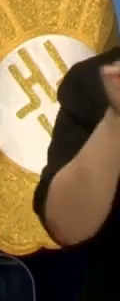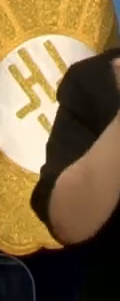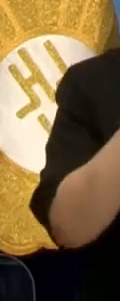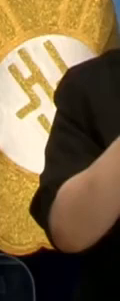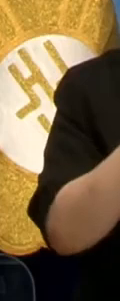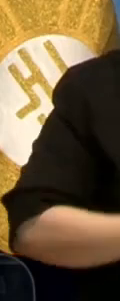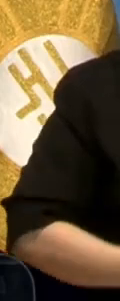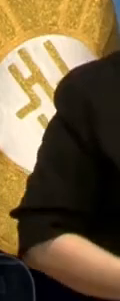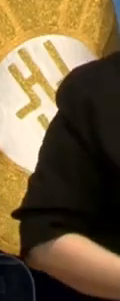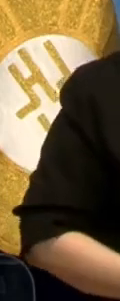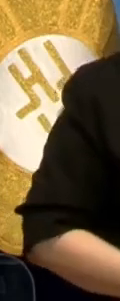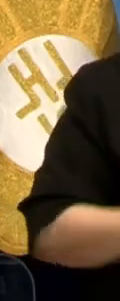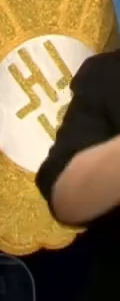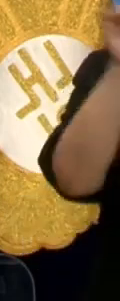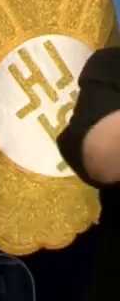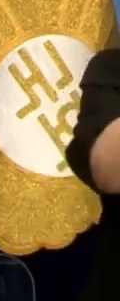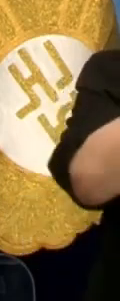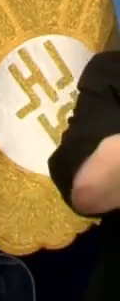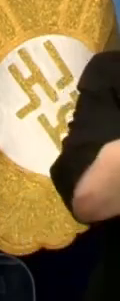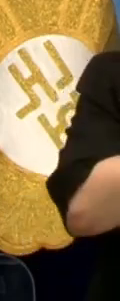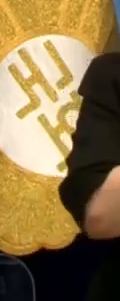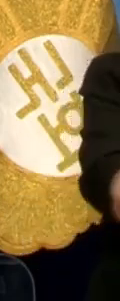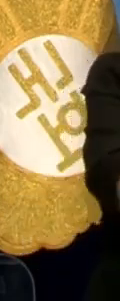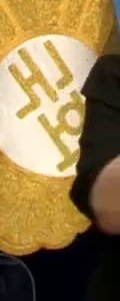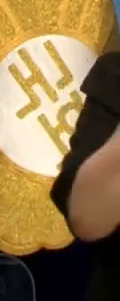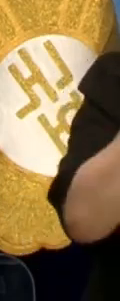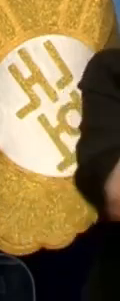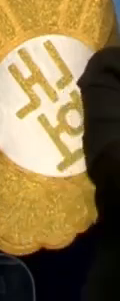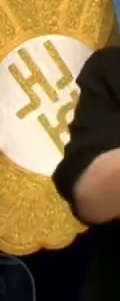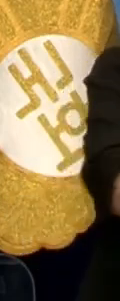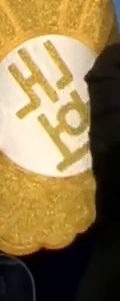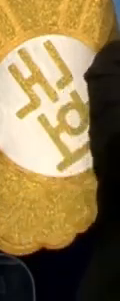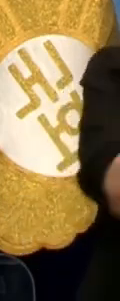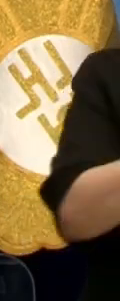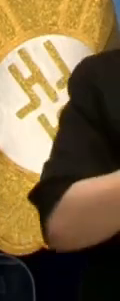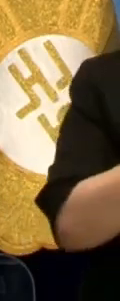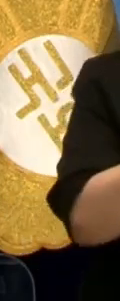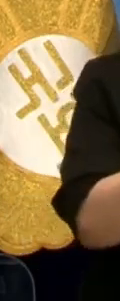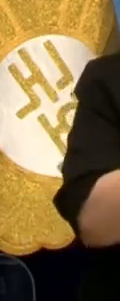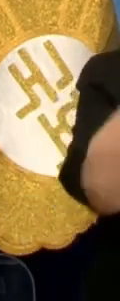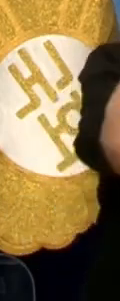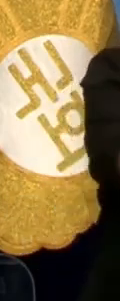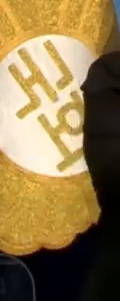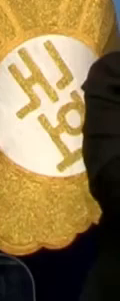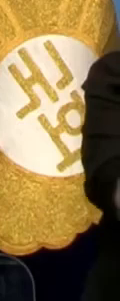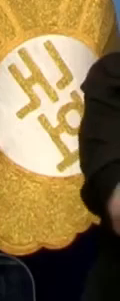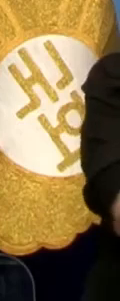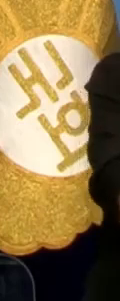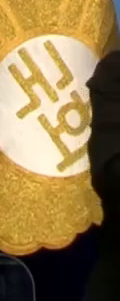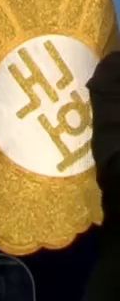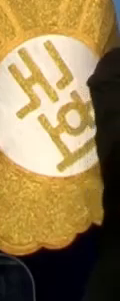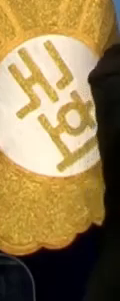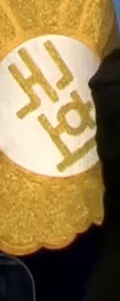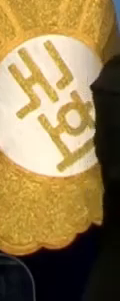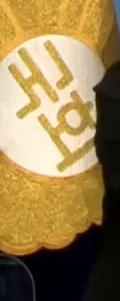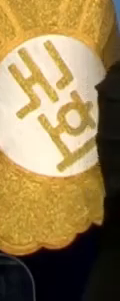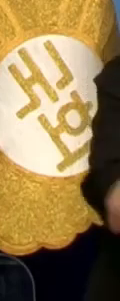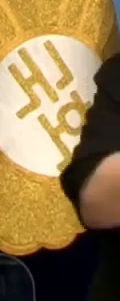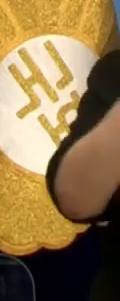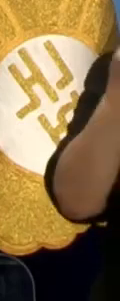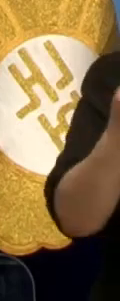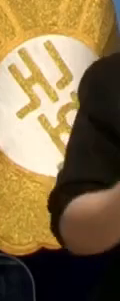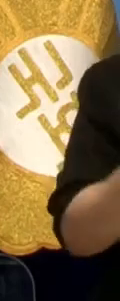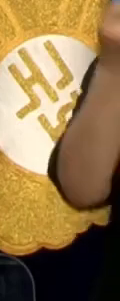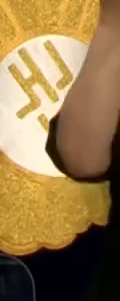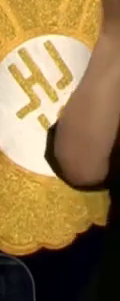지금 기후위기에 따른 에너지 대전환에 대비하기 위해서는 화석연료 사용을 줄여야 하고 이것도 다른 나라보다 더